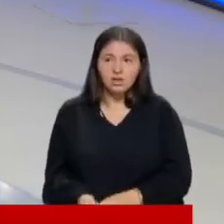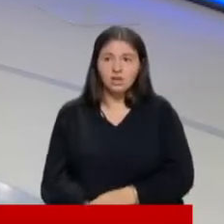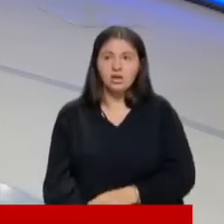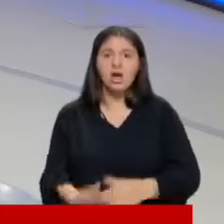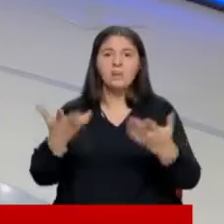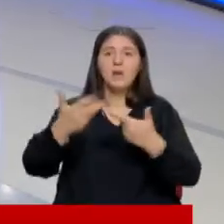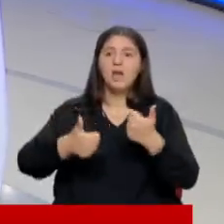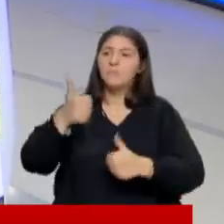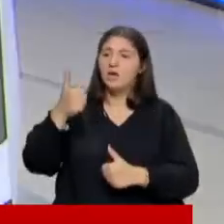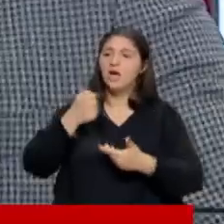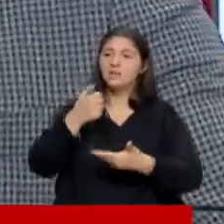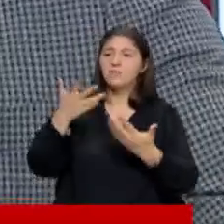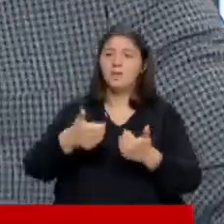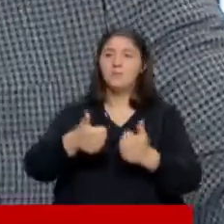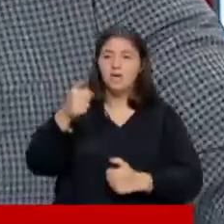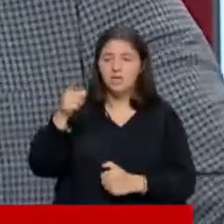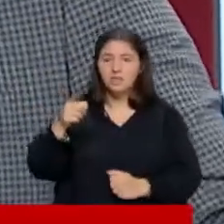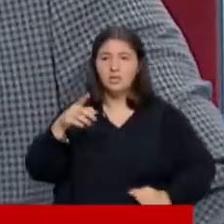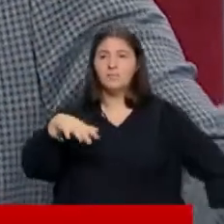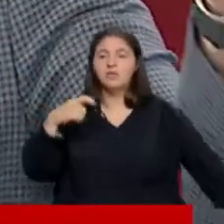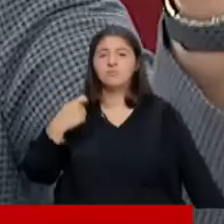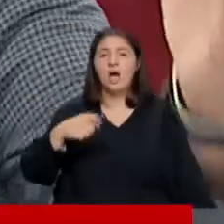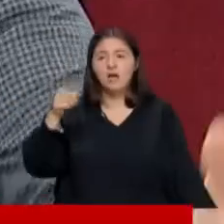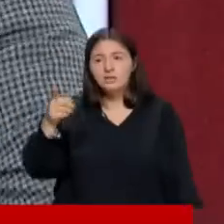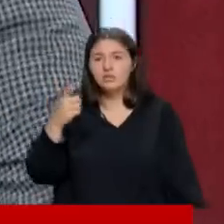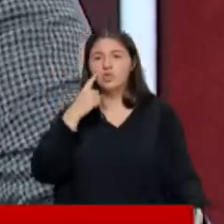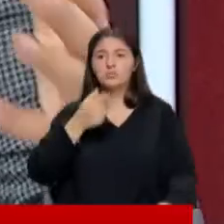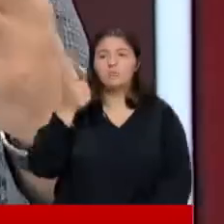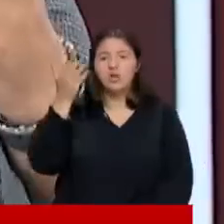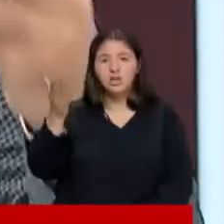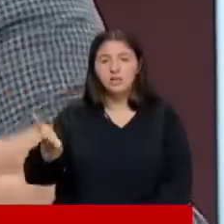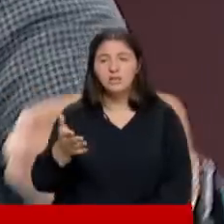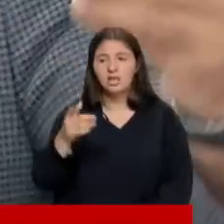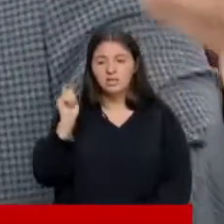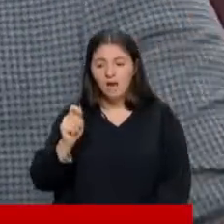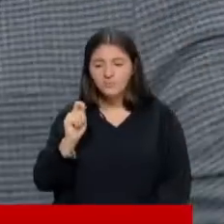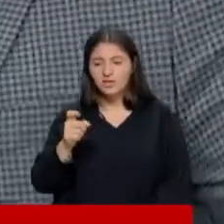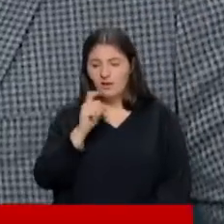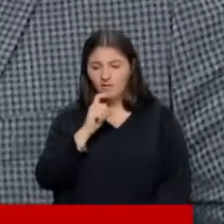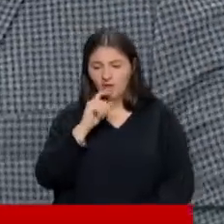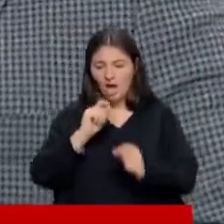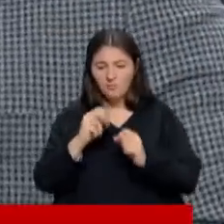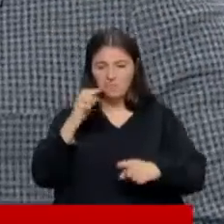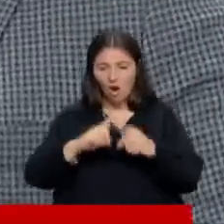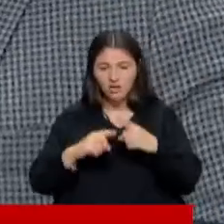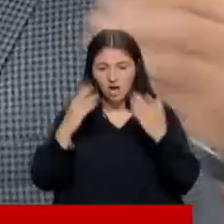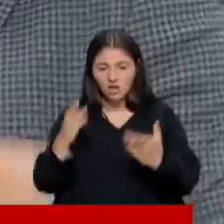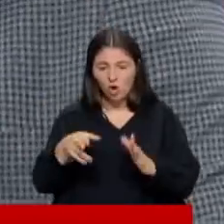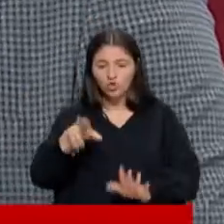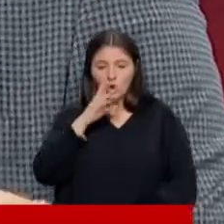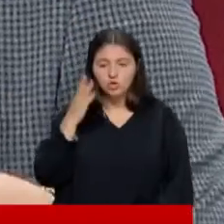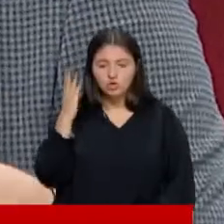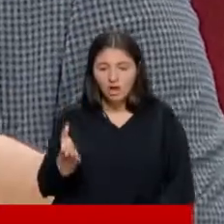Maliye Bakanının Hazine ve Maliye Bakanlığı Merkez Bankası'nın cumhurbaşkanının uyguladığı yanlış ekonomi politikalarını